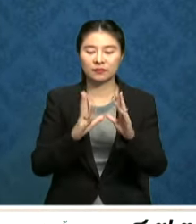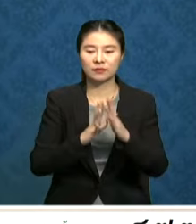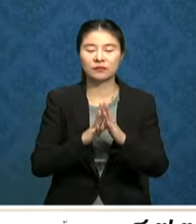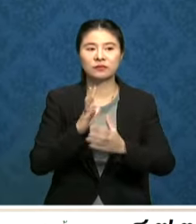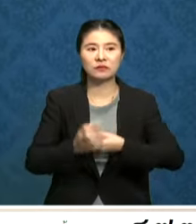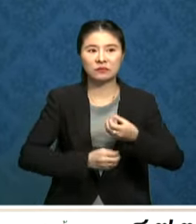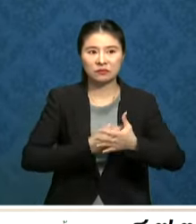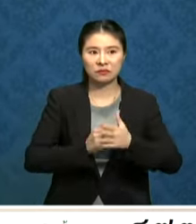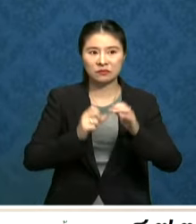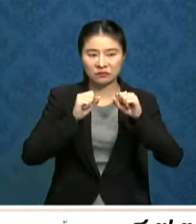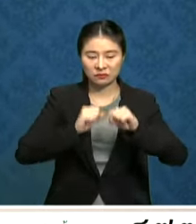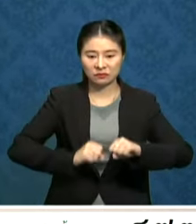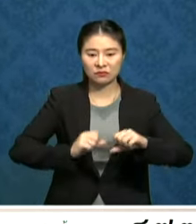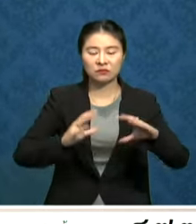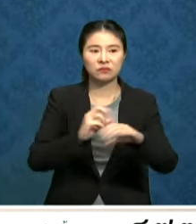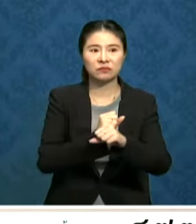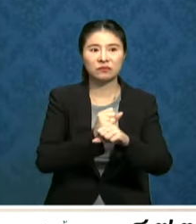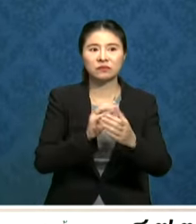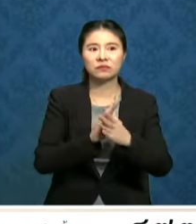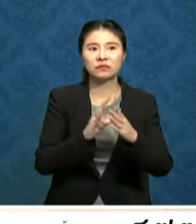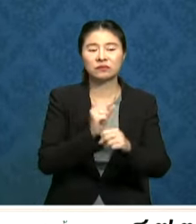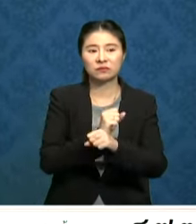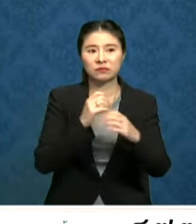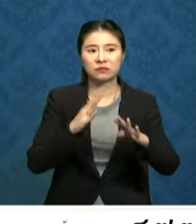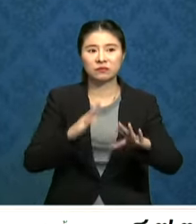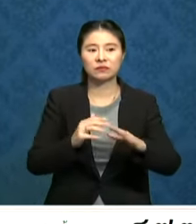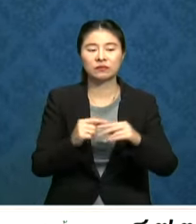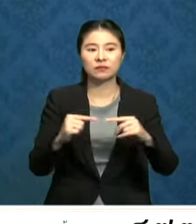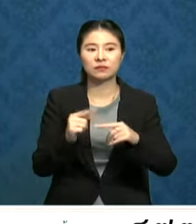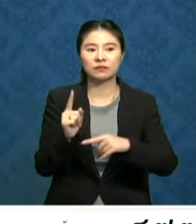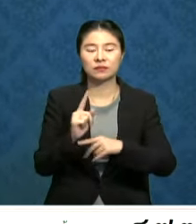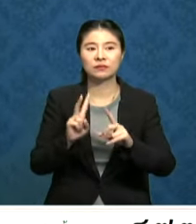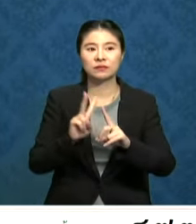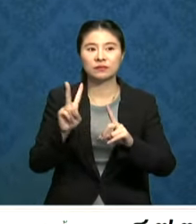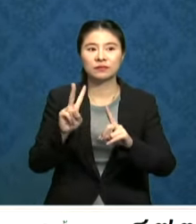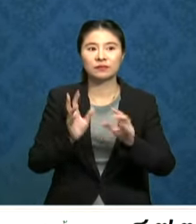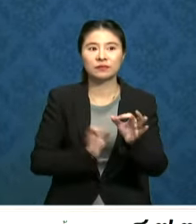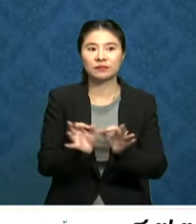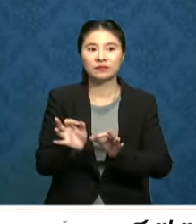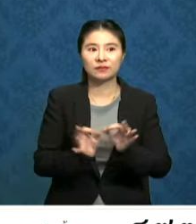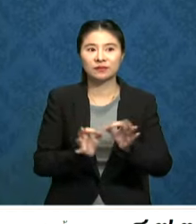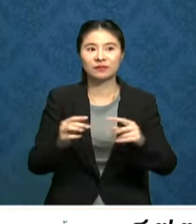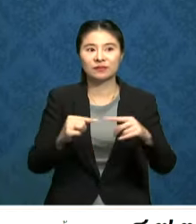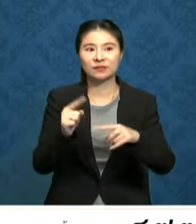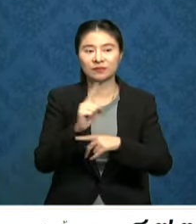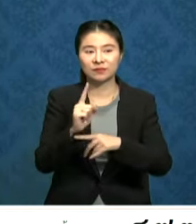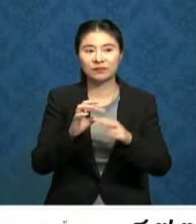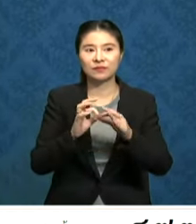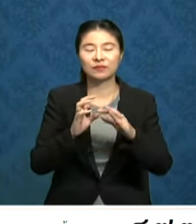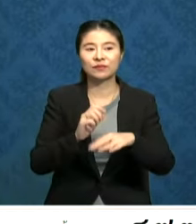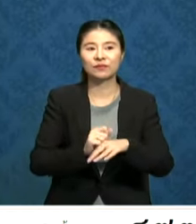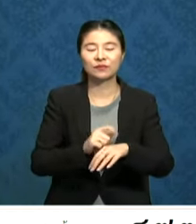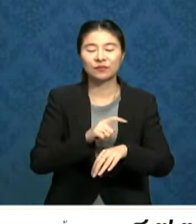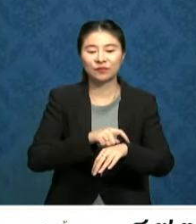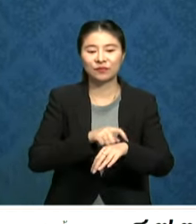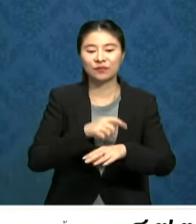ที่เห็นตรงกันในภาพใหญ่ในหลายประเด็นเป็นที่เรียบร้อยแล้วนะครับส่วนประเด็นที่2ที่อยากชี้แจงคือว่าผมคงไม่ได้ใช้เวลาในการอ